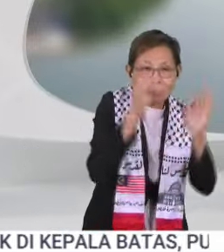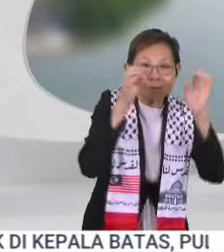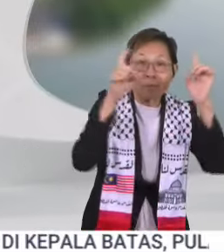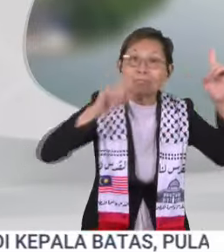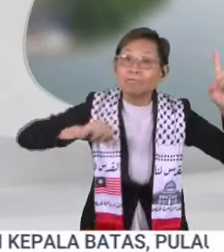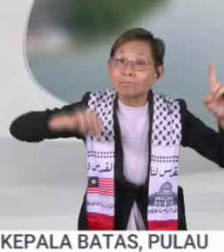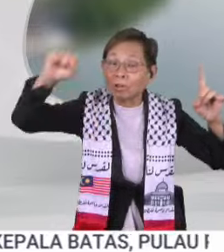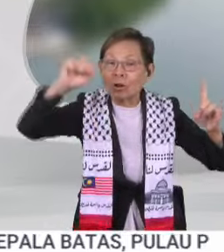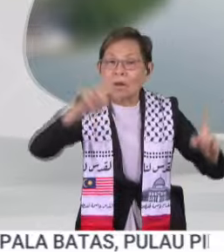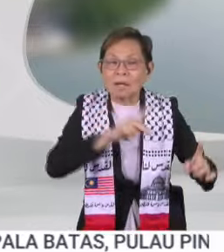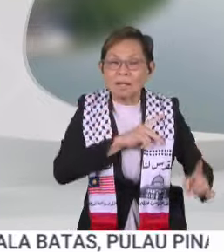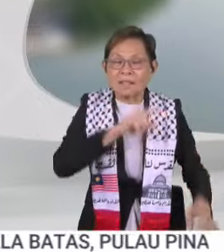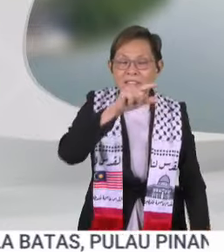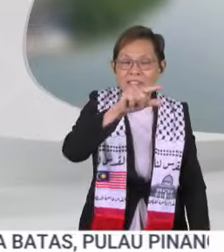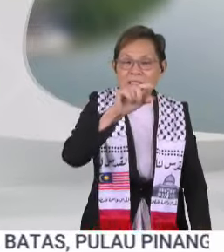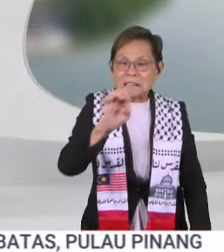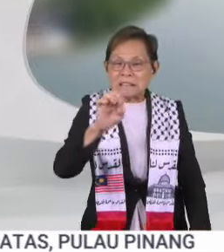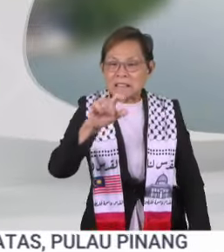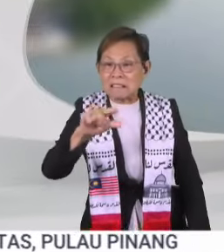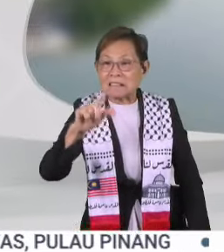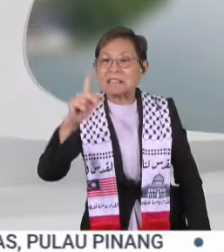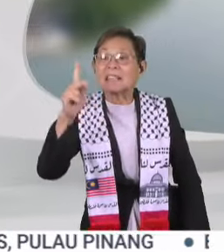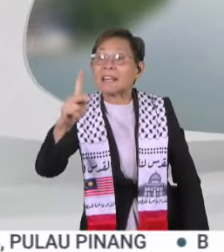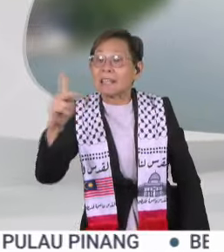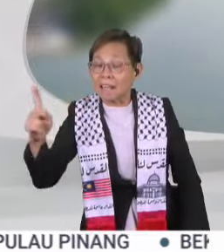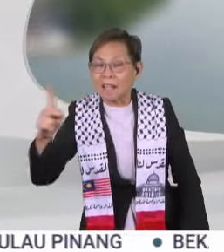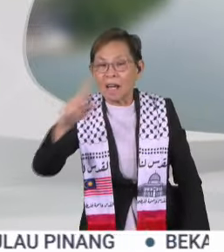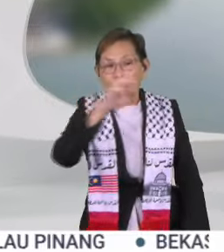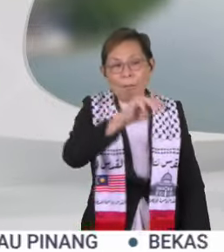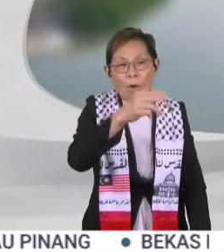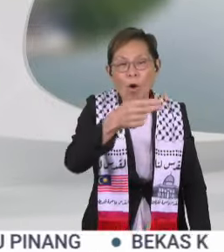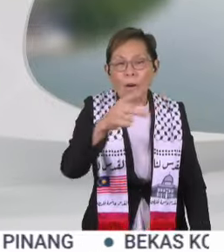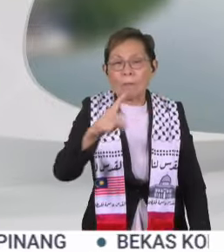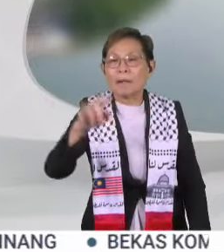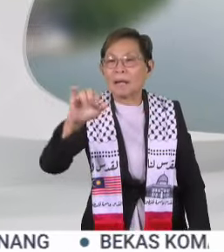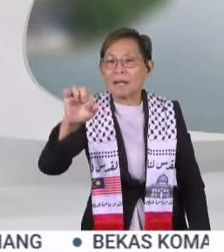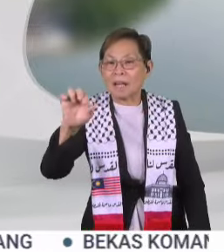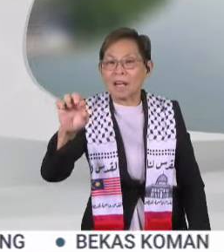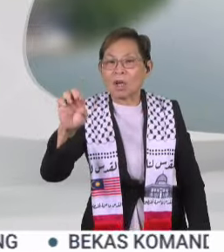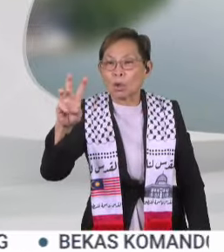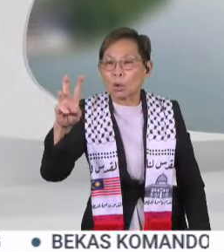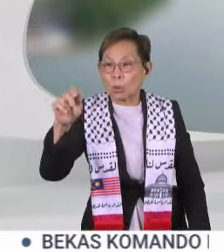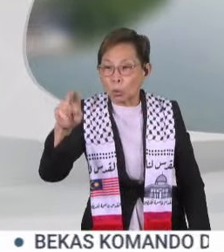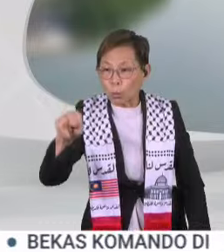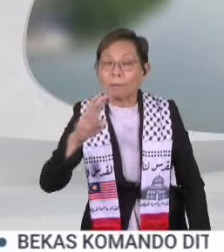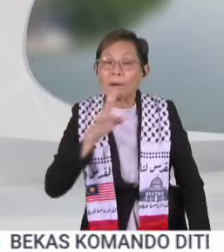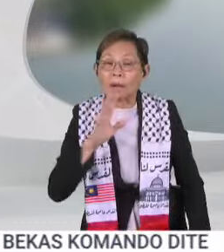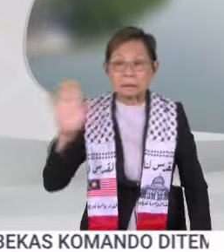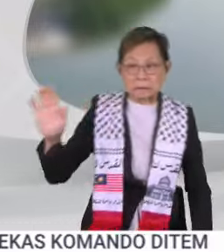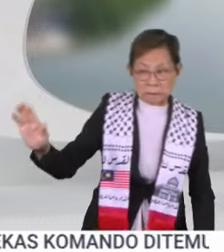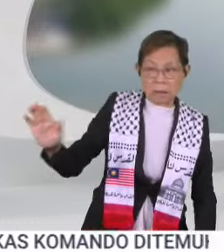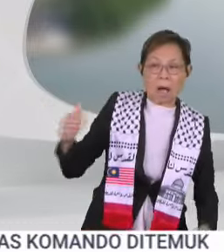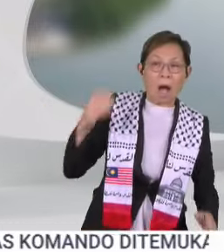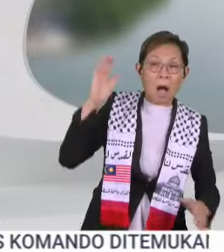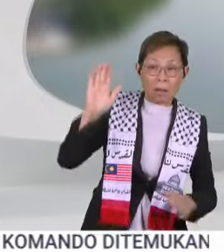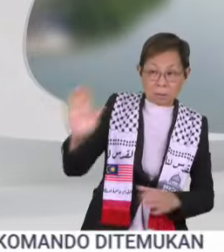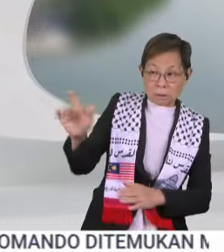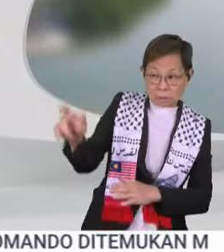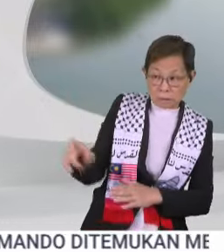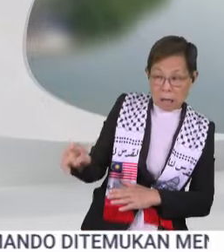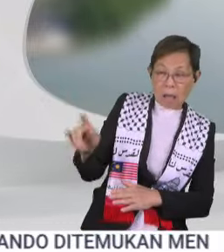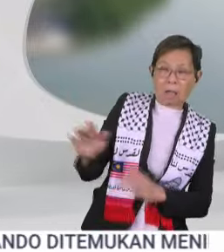di Sabah ketua geg Kota Kinabalu Mohamad idrim Zizan Idris berkata pihaknya juga akan membuat